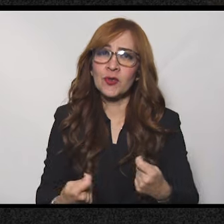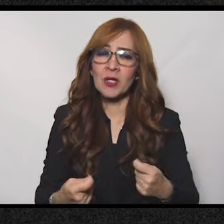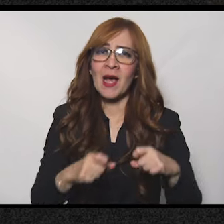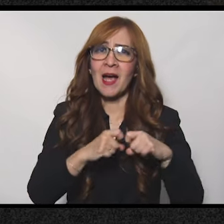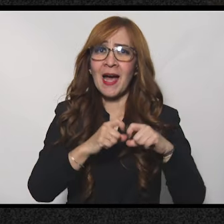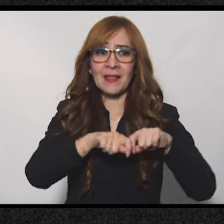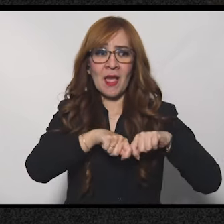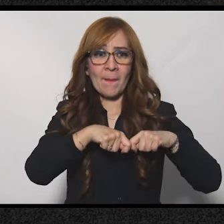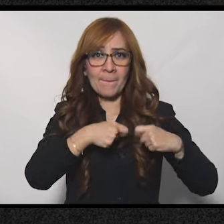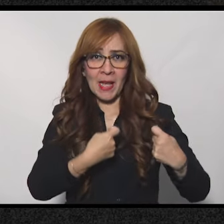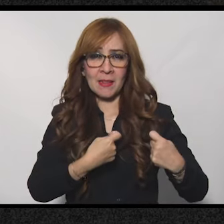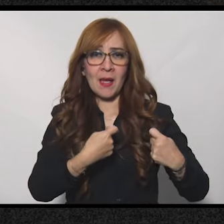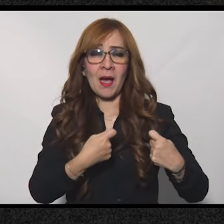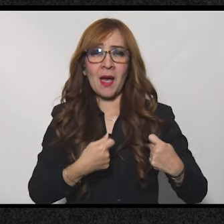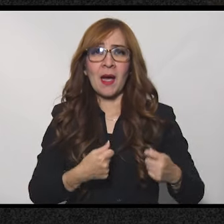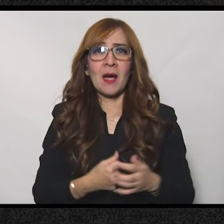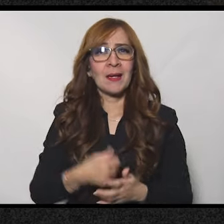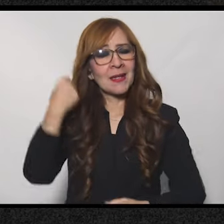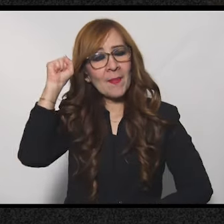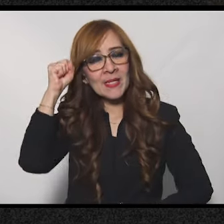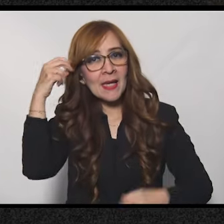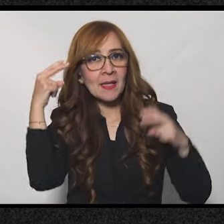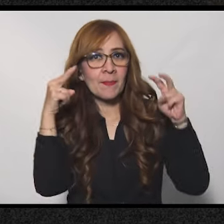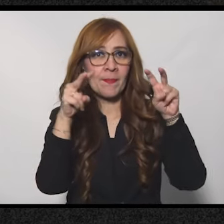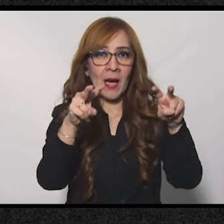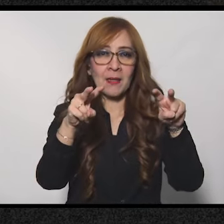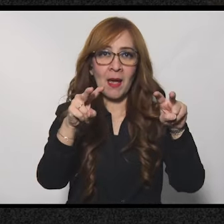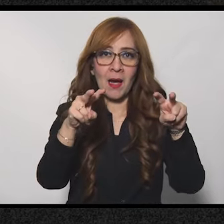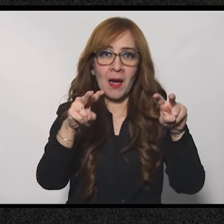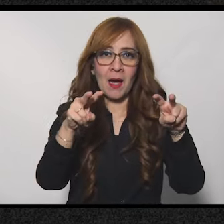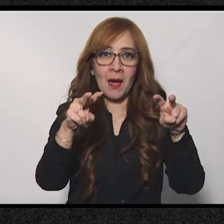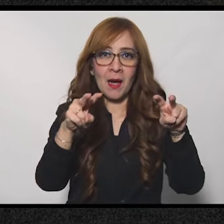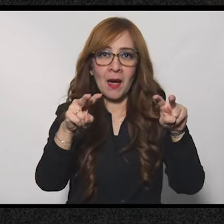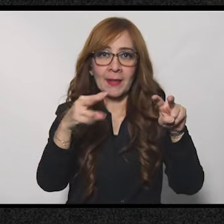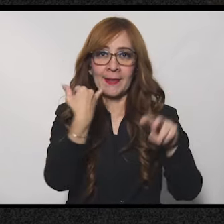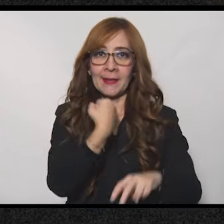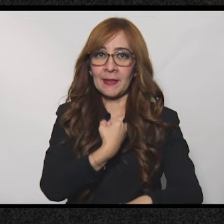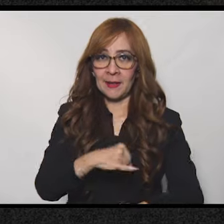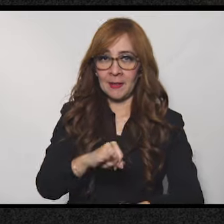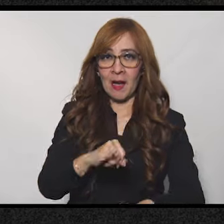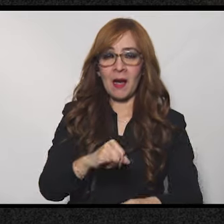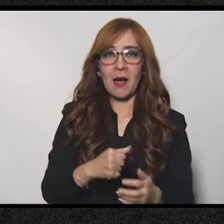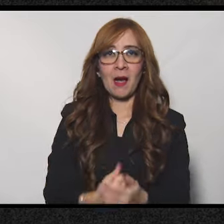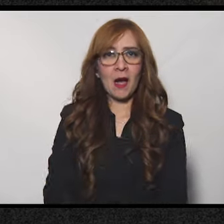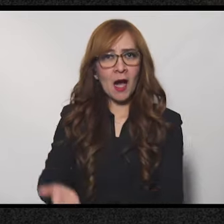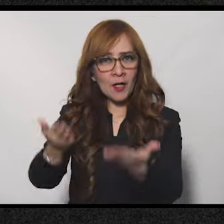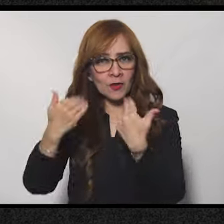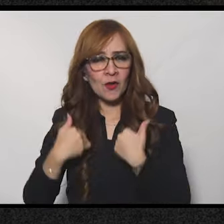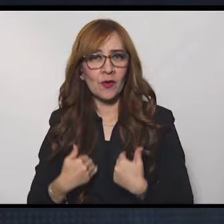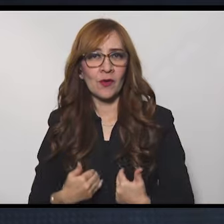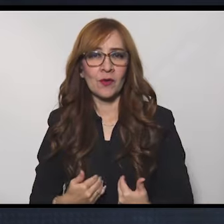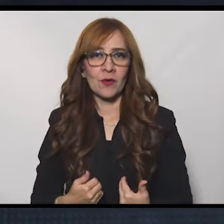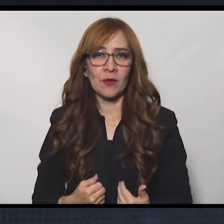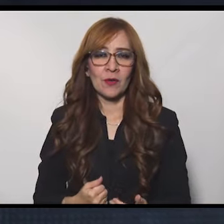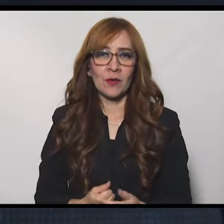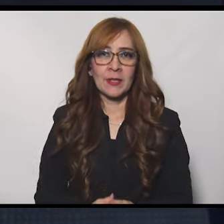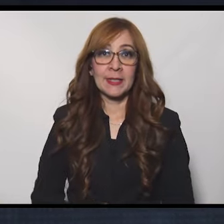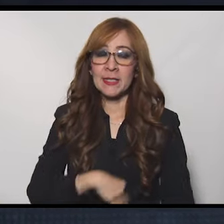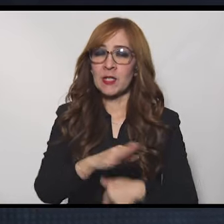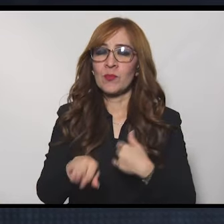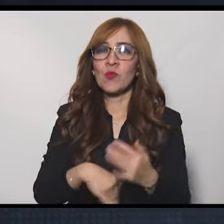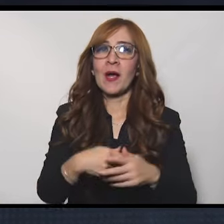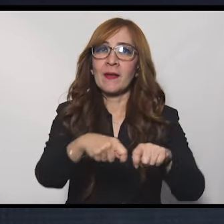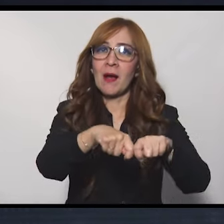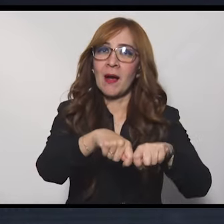Hati yang patah dan remuk tidak akan kau pandang. Ya Allah, come on. Segala sesuatu